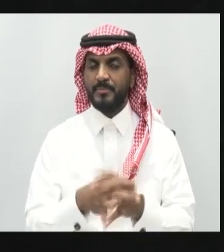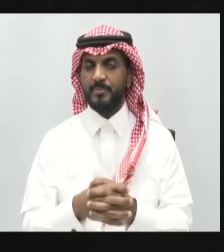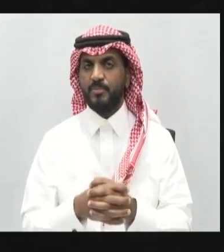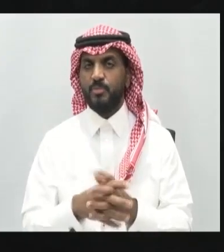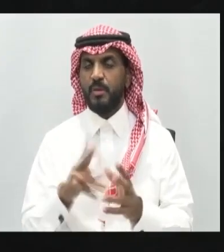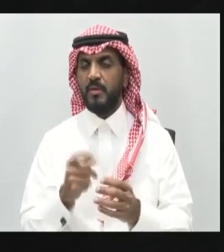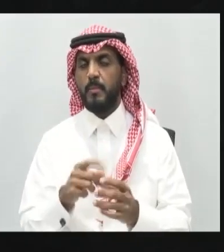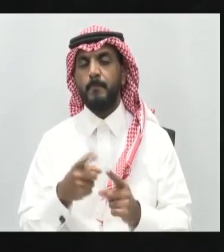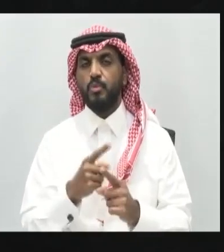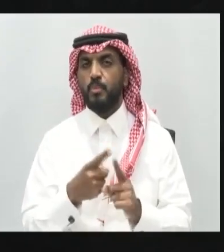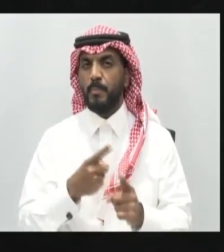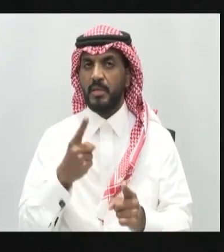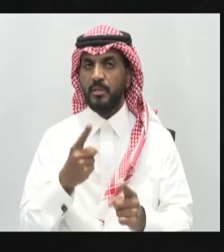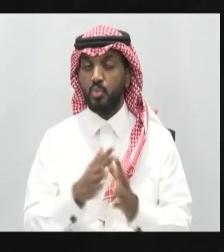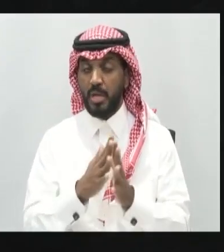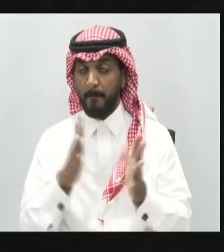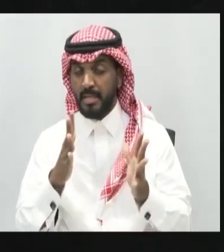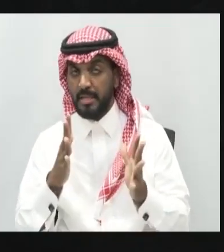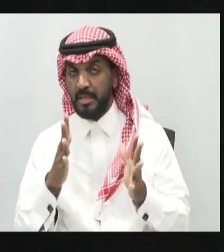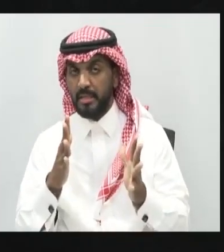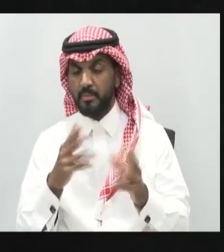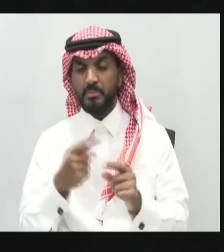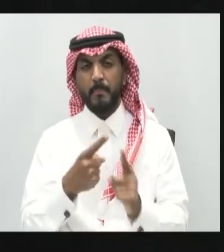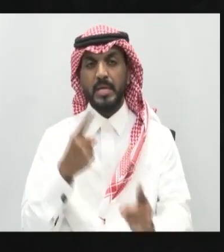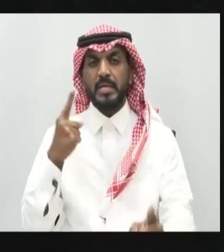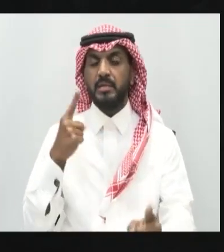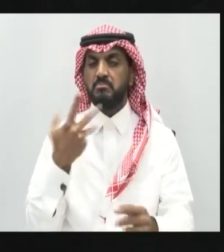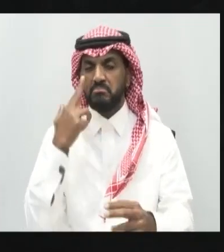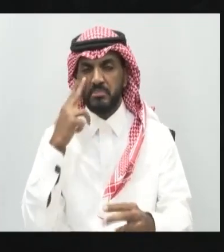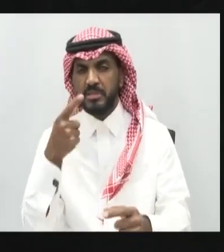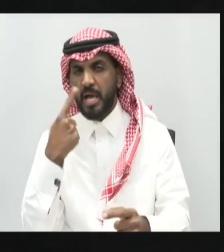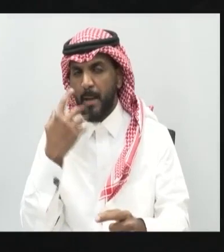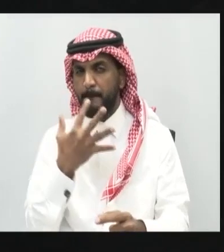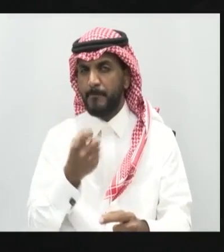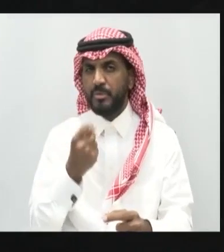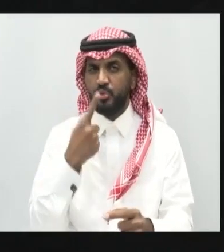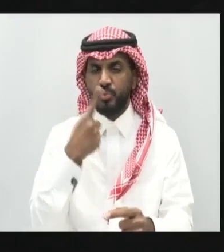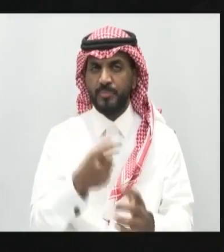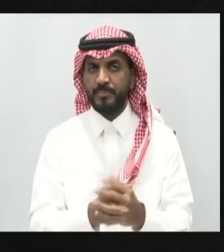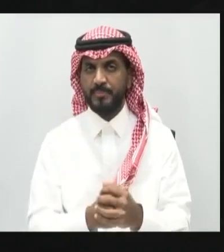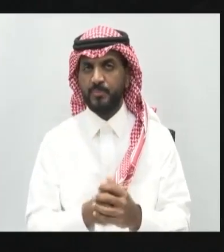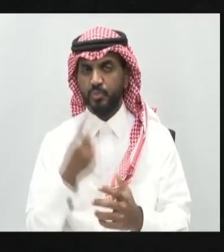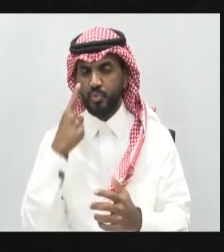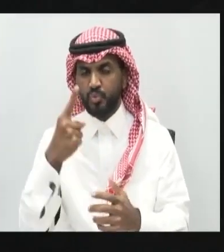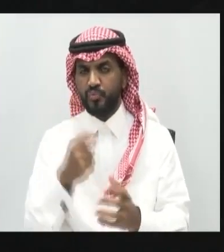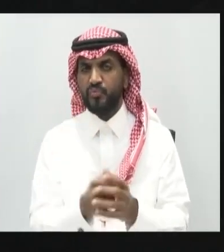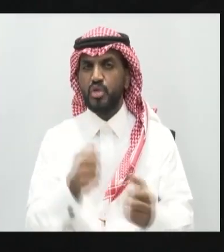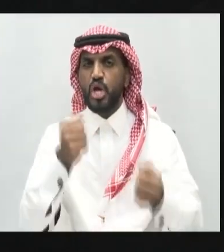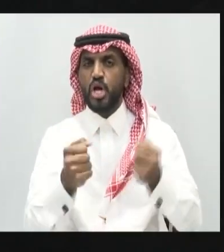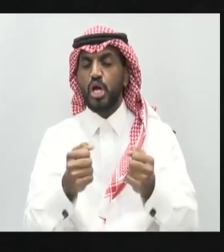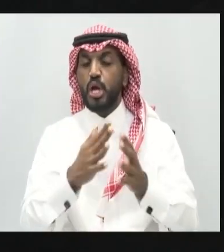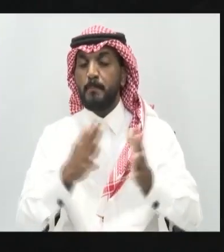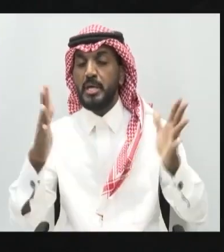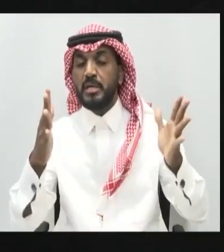وبعضها ممكن يكون كبير بس بعيد جدا زي الان اذا جينا نشوف شاحنه الشاحنه اكبر من